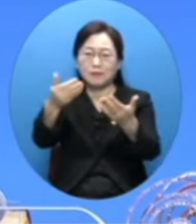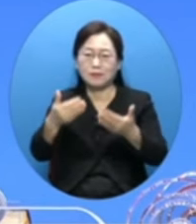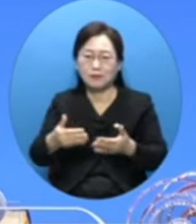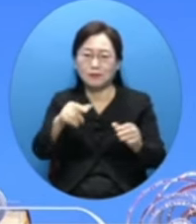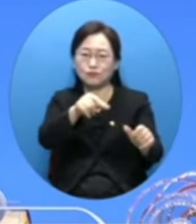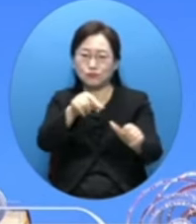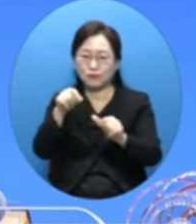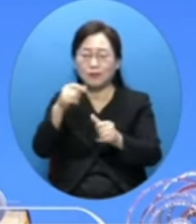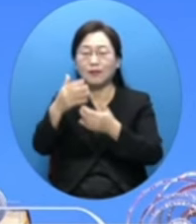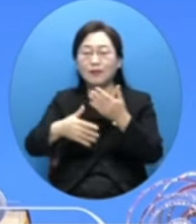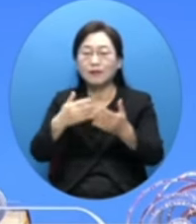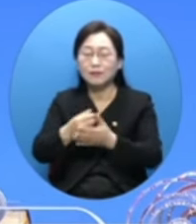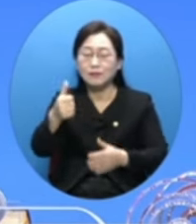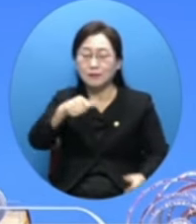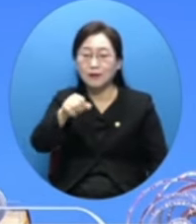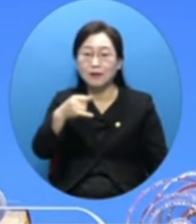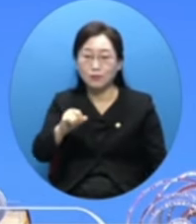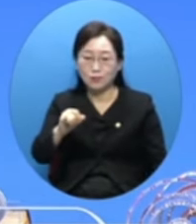구원받고 하나님의 자녀가 되었으니